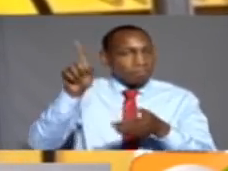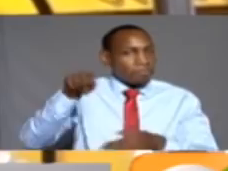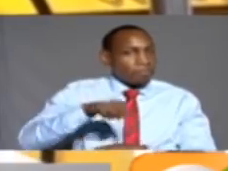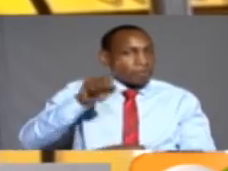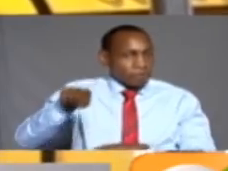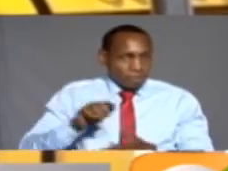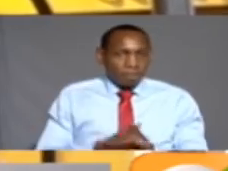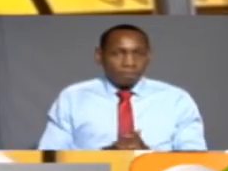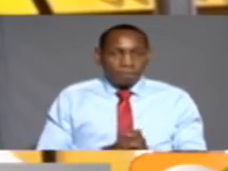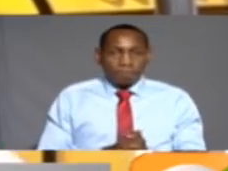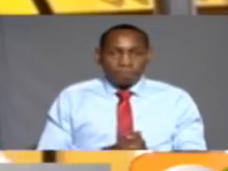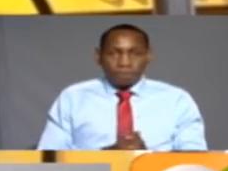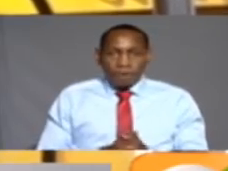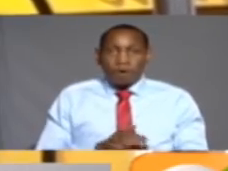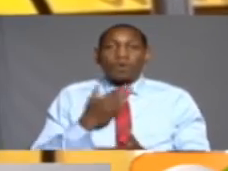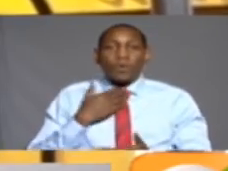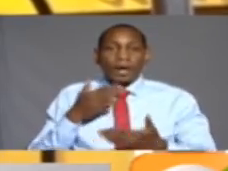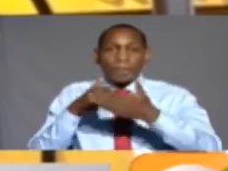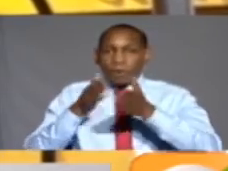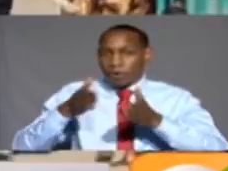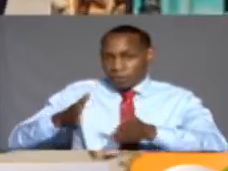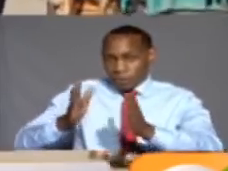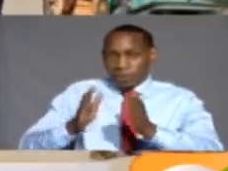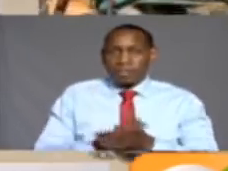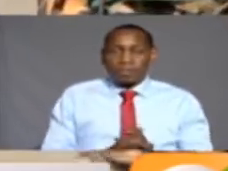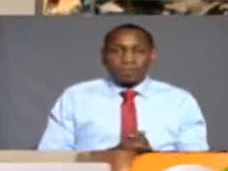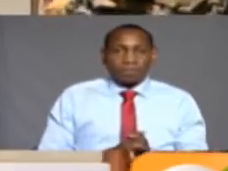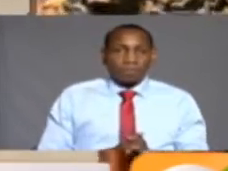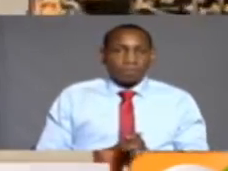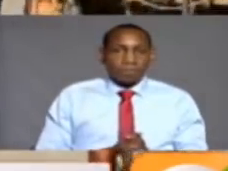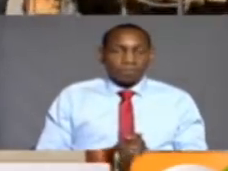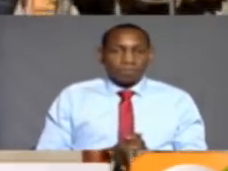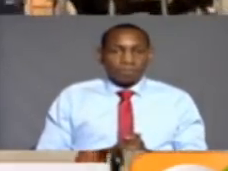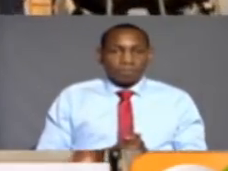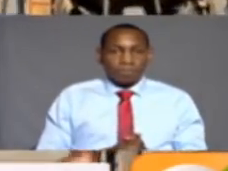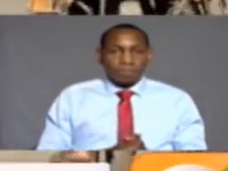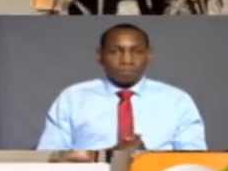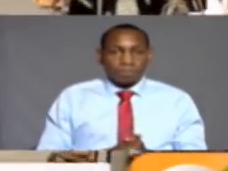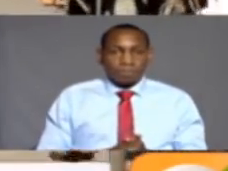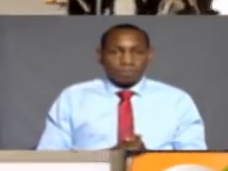vile anataka kunifungia njia, kitu kama hiyo.